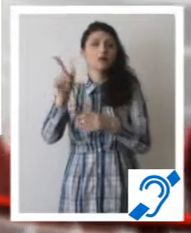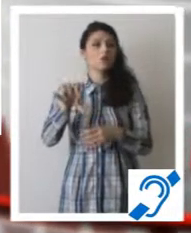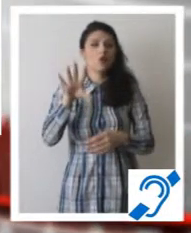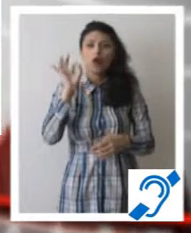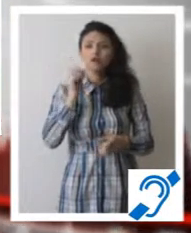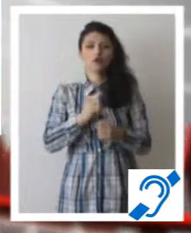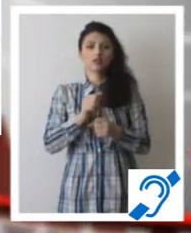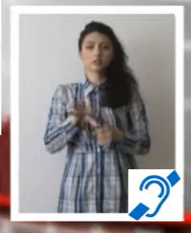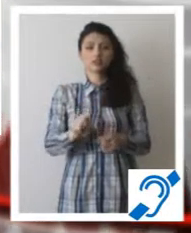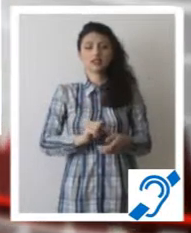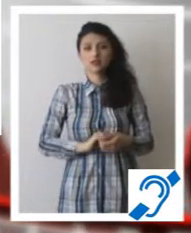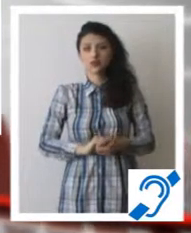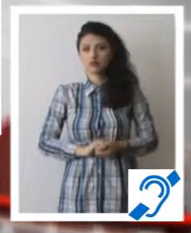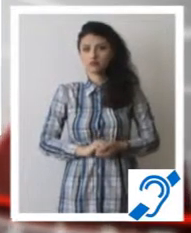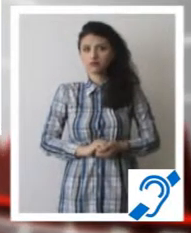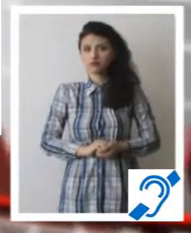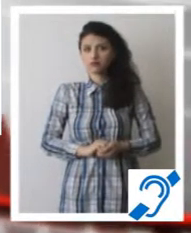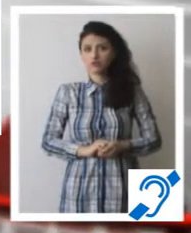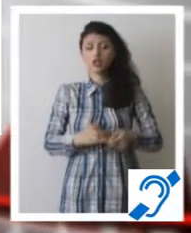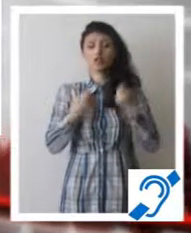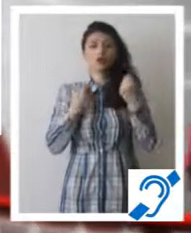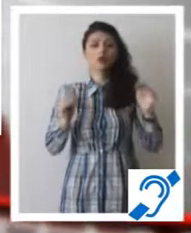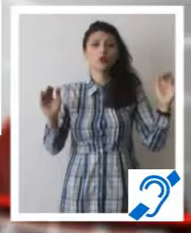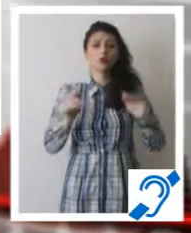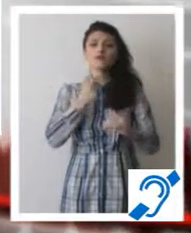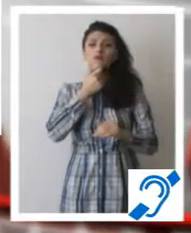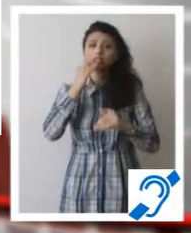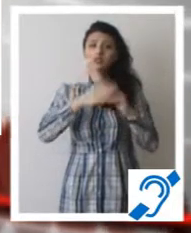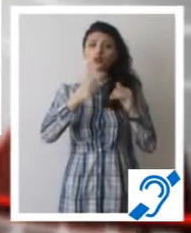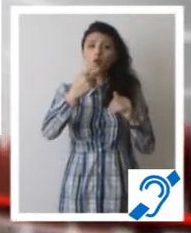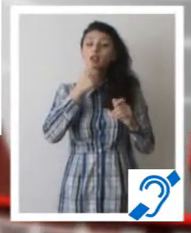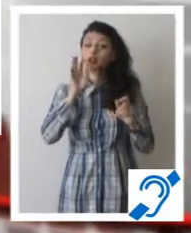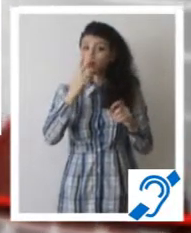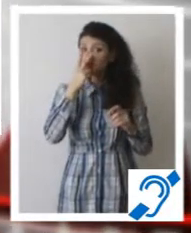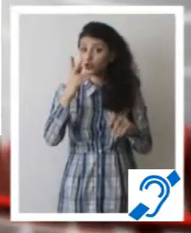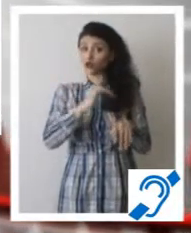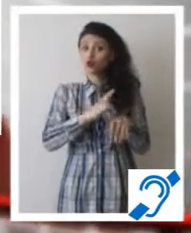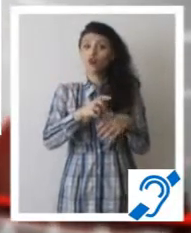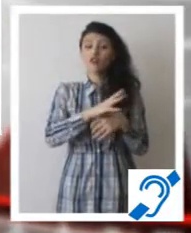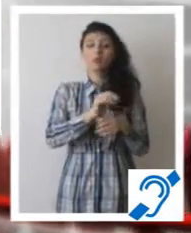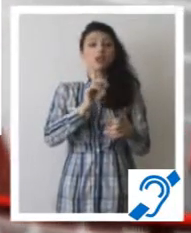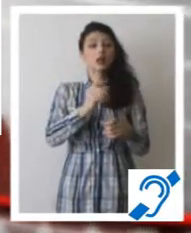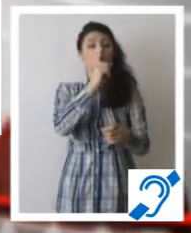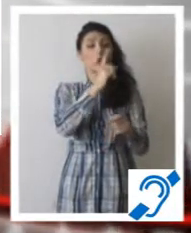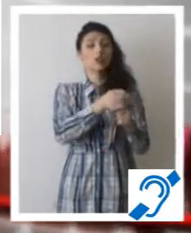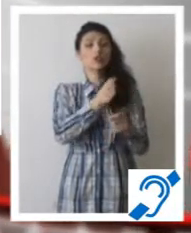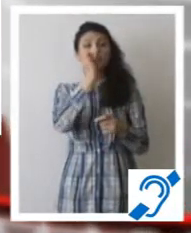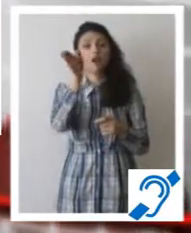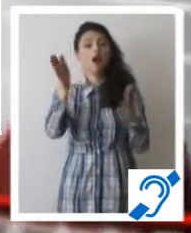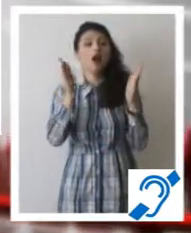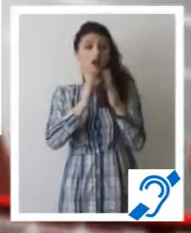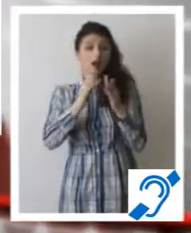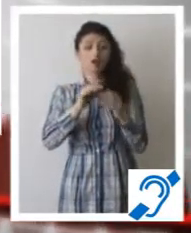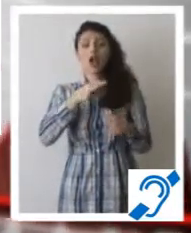a fost încă identificată. Toți copiii cu vârsta de până la 2 ani trebuie văzuți de medicul de familie. Acesta a fost mesajul pe